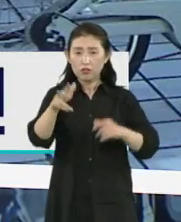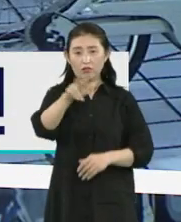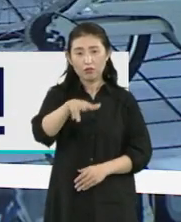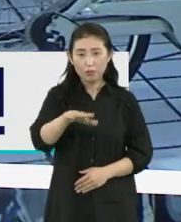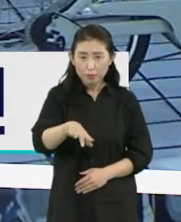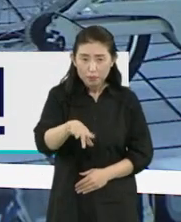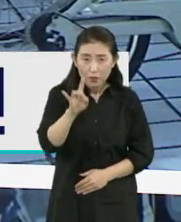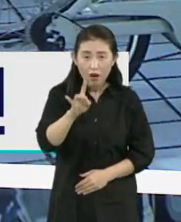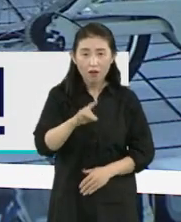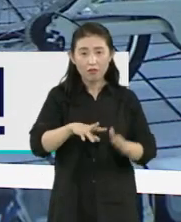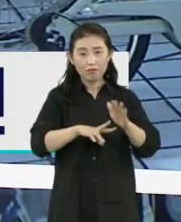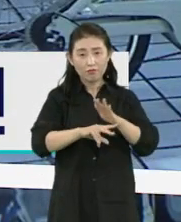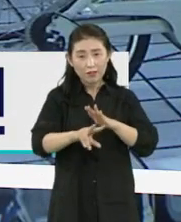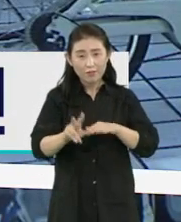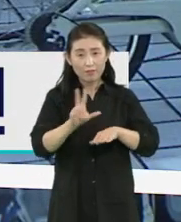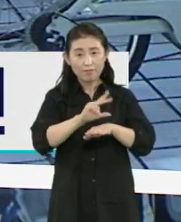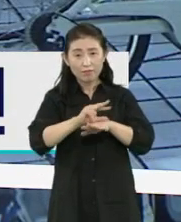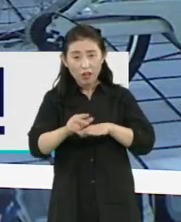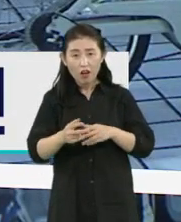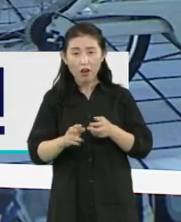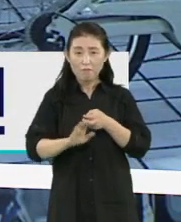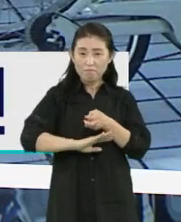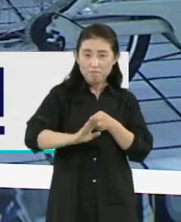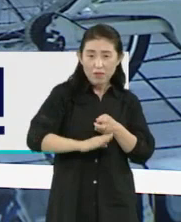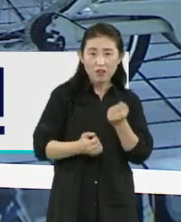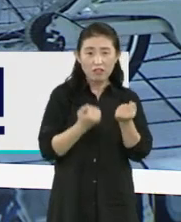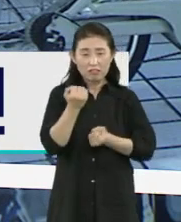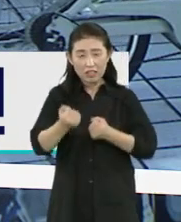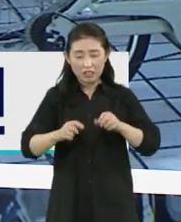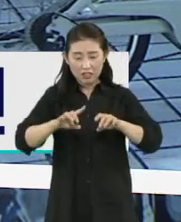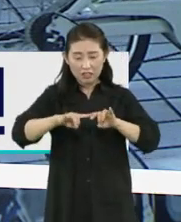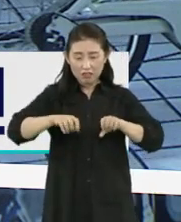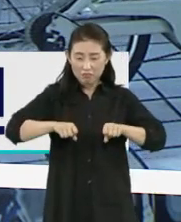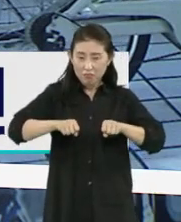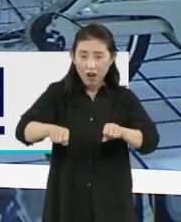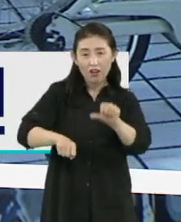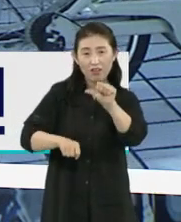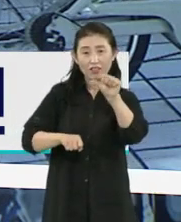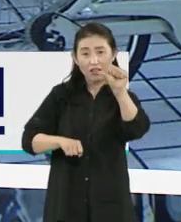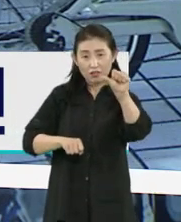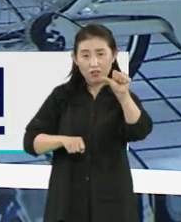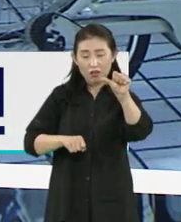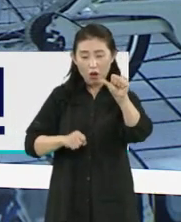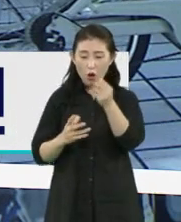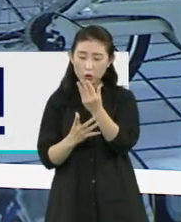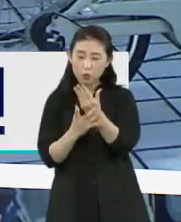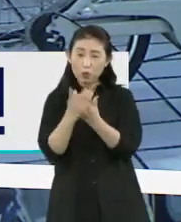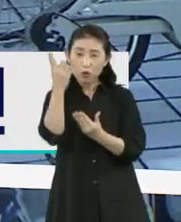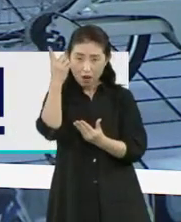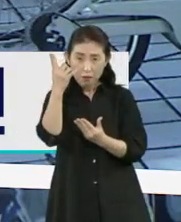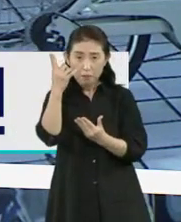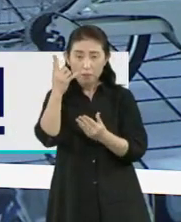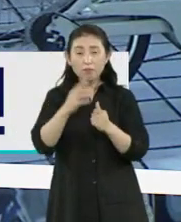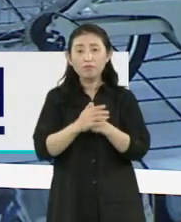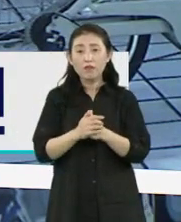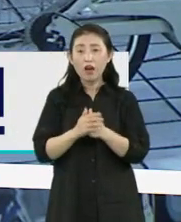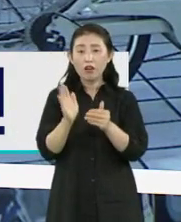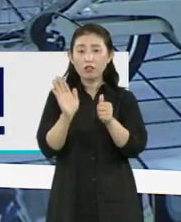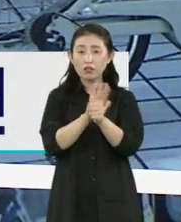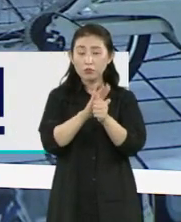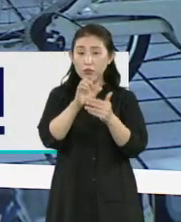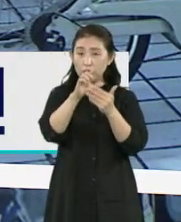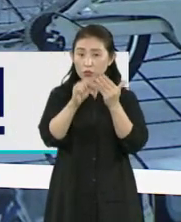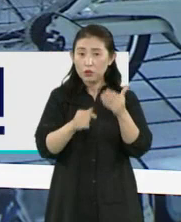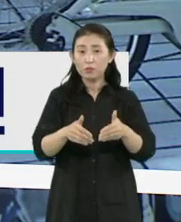대전에서 전국 최초로 지하철과 트램, 버스, 자전거 등 5가지 교통수단이 하나로 통합되는 플랫폼